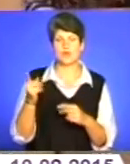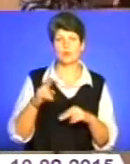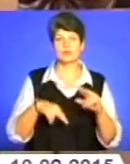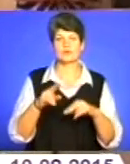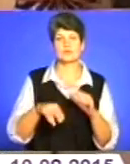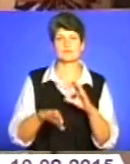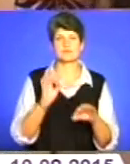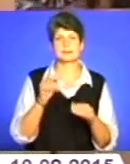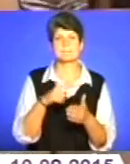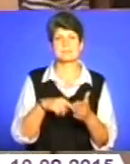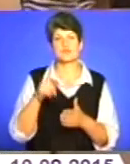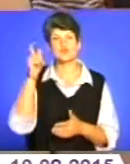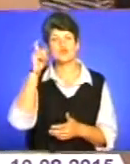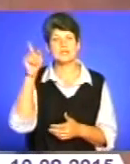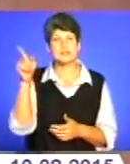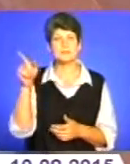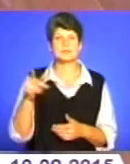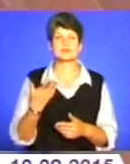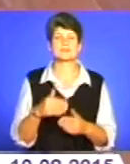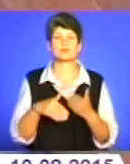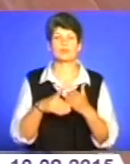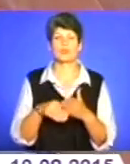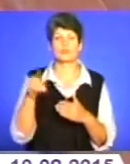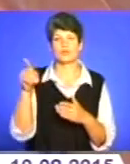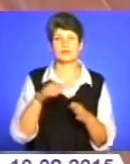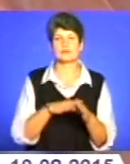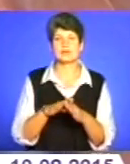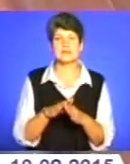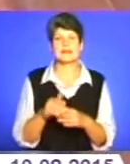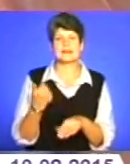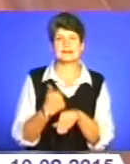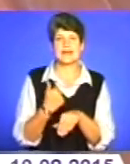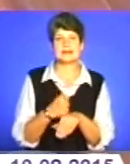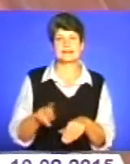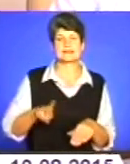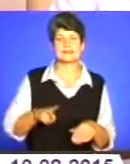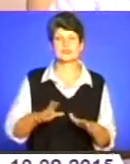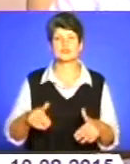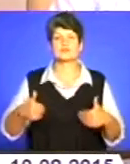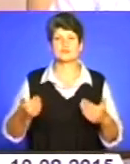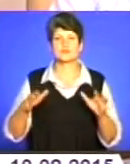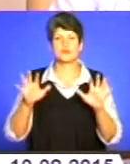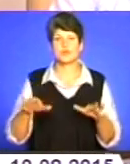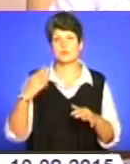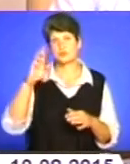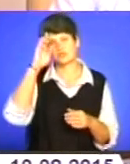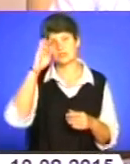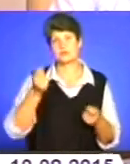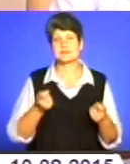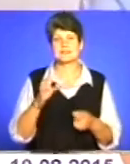обрали місто Чортків. За допомогою в реалізації проекту генеральний директор товариства звернувся до голови облдержадміністрації Степана